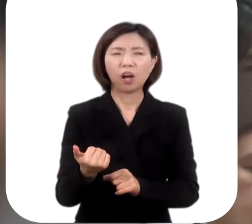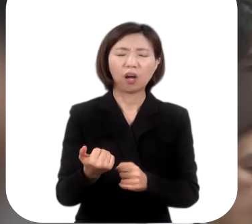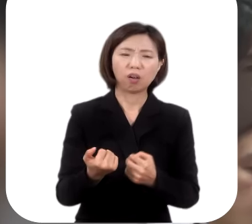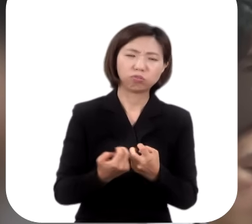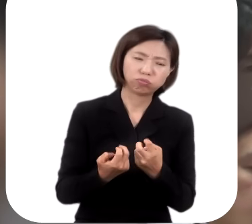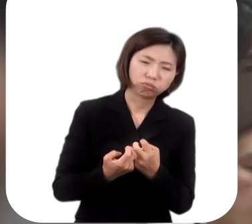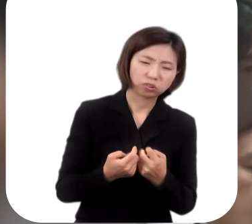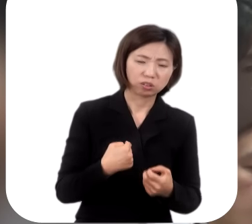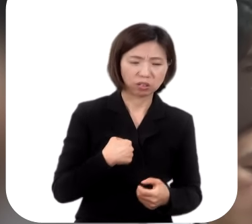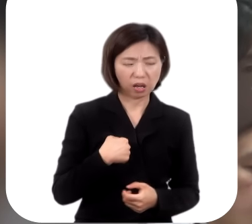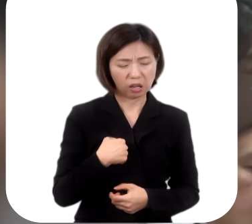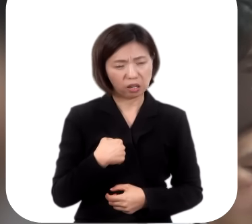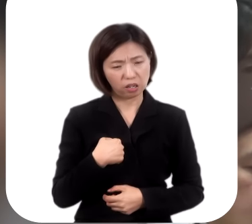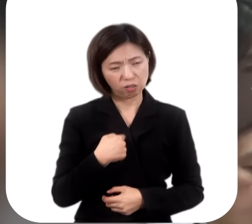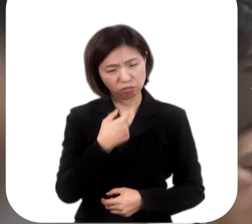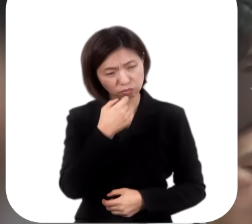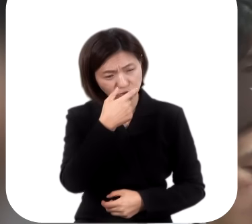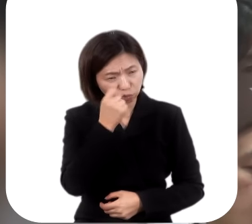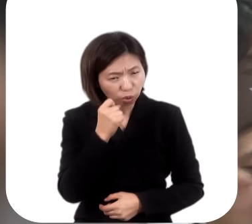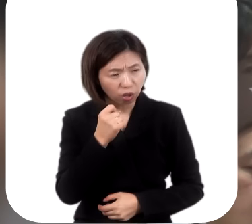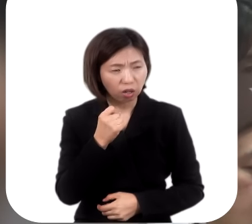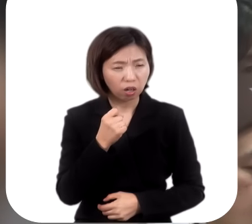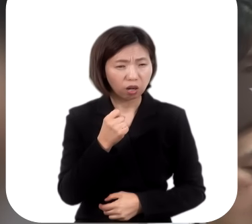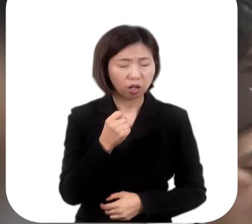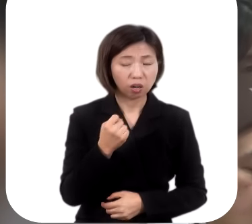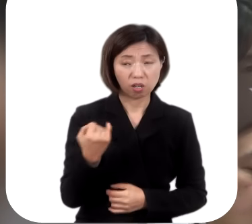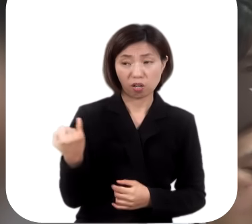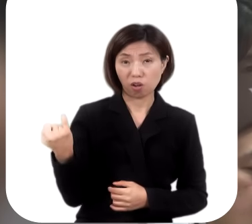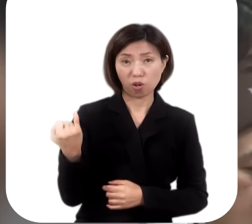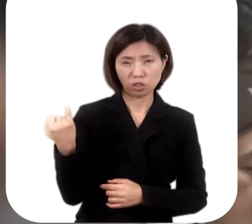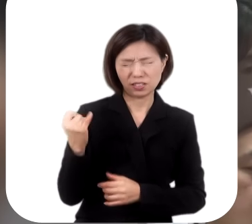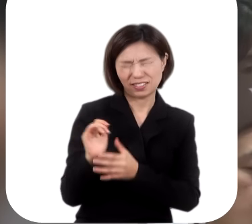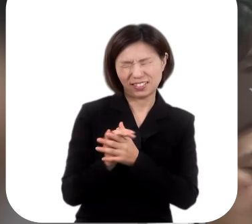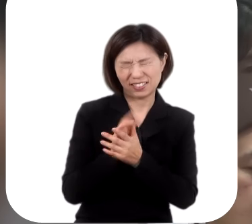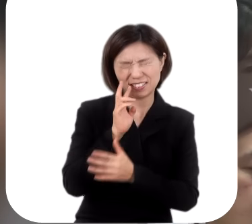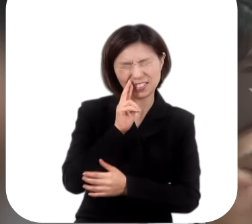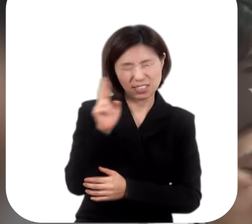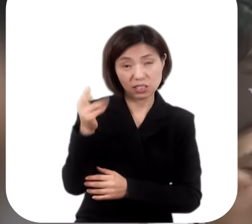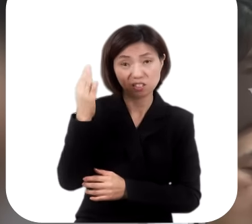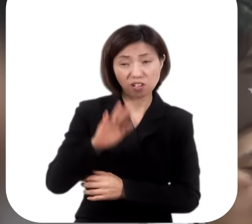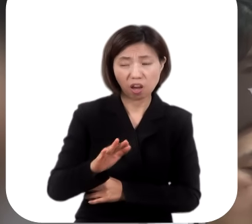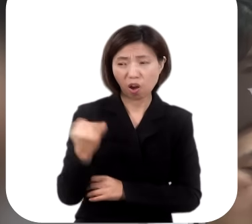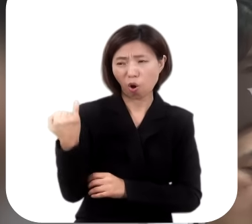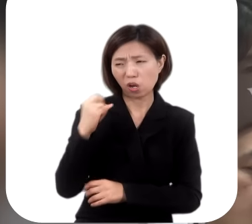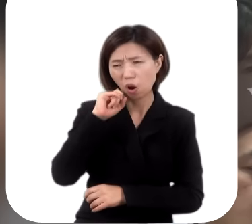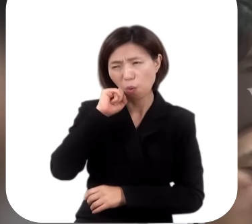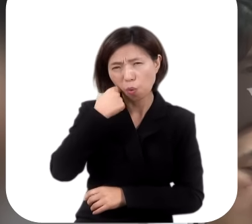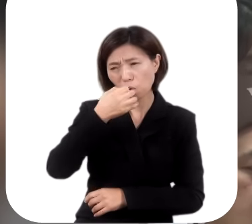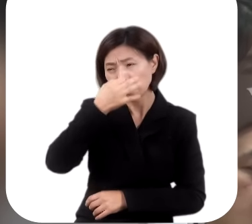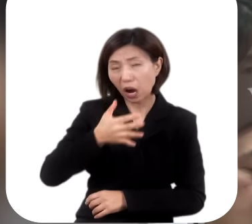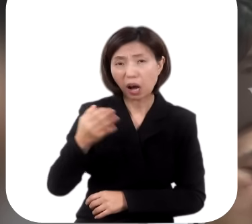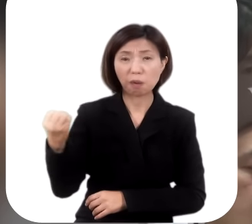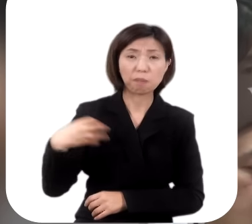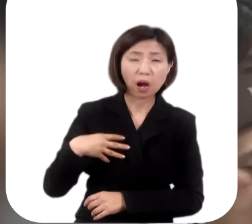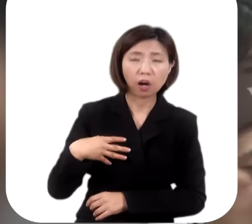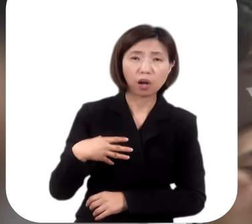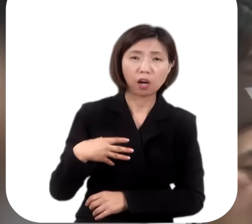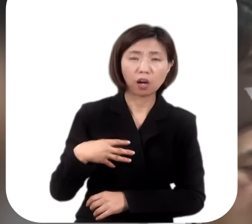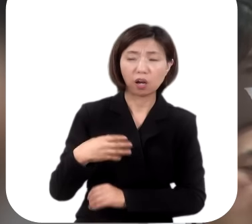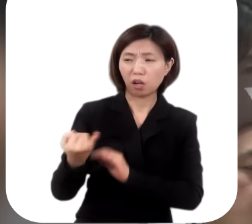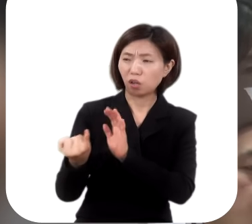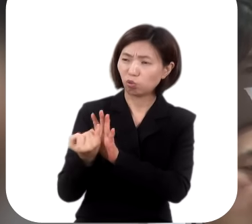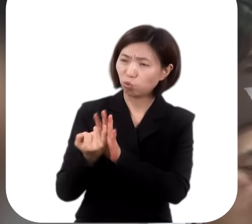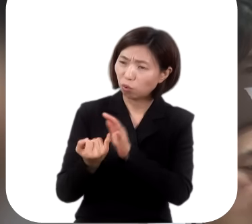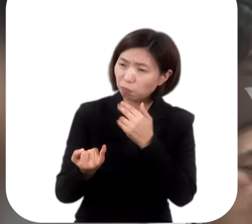선택을 했는가. 내가 좀 부족했나. 이렇게 친할 때는 그렇게 친하게 지내지만 그 어렵다고 이렇게 할